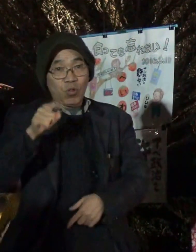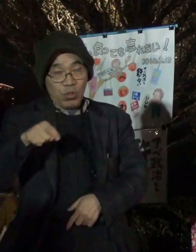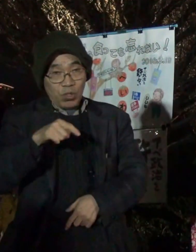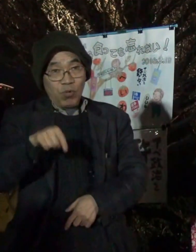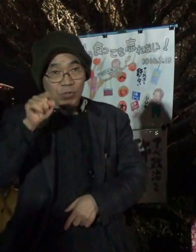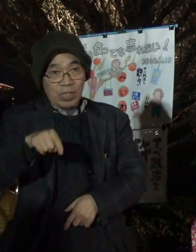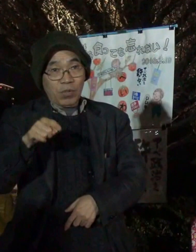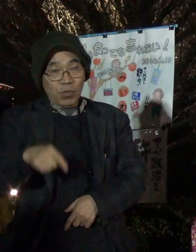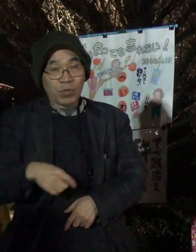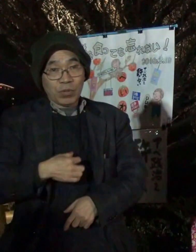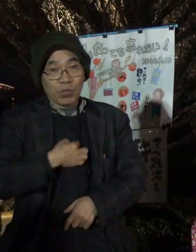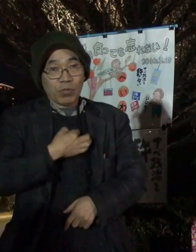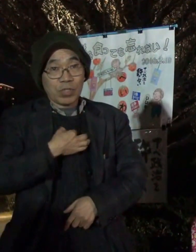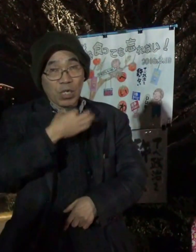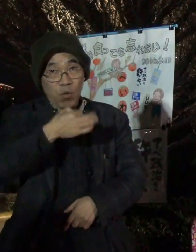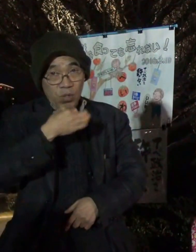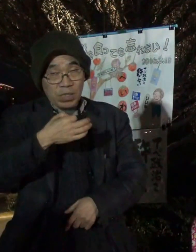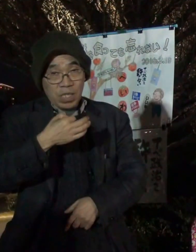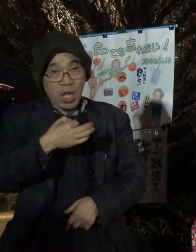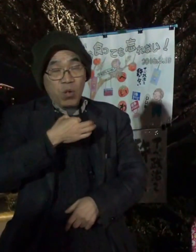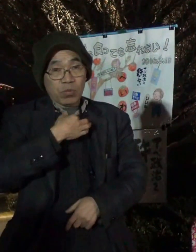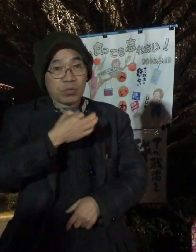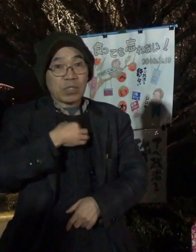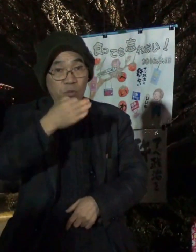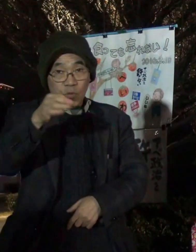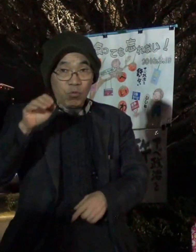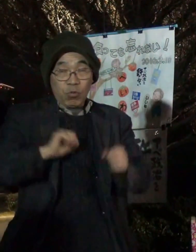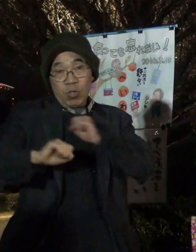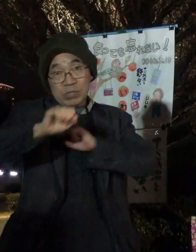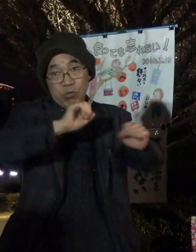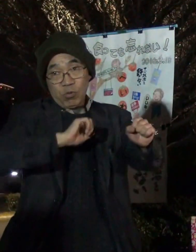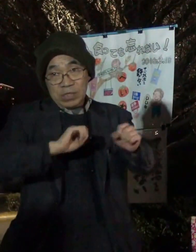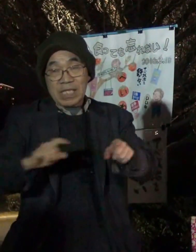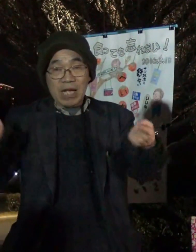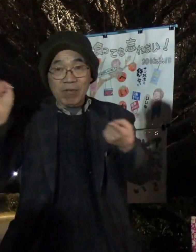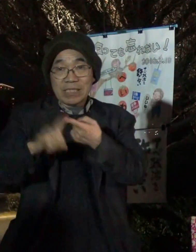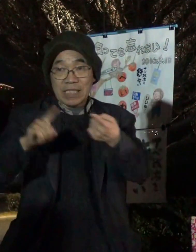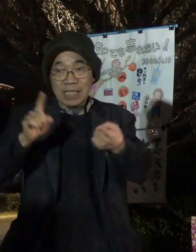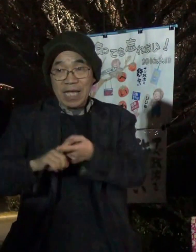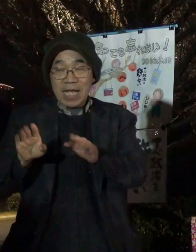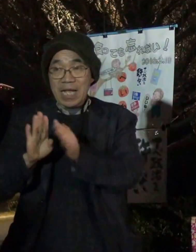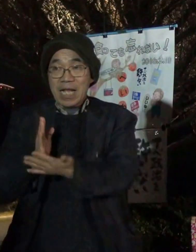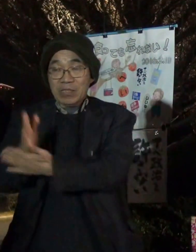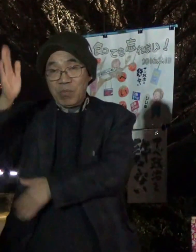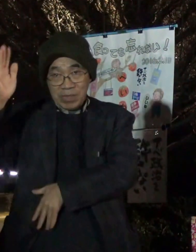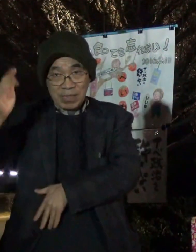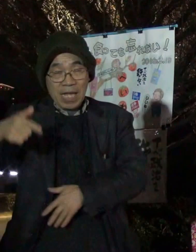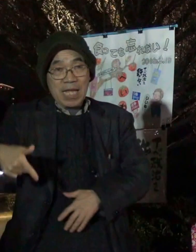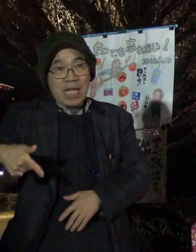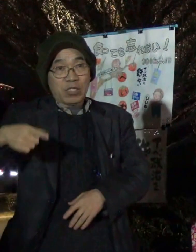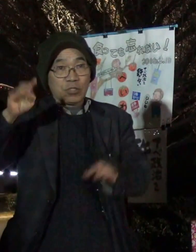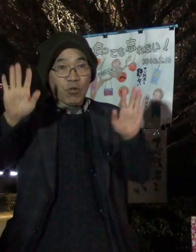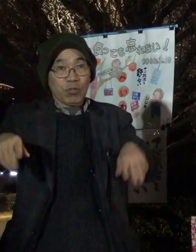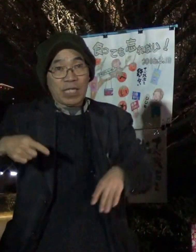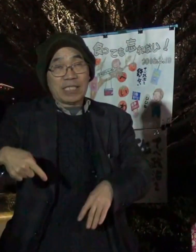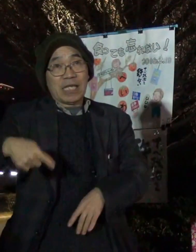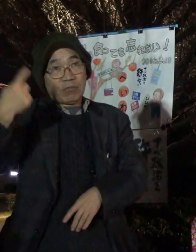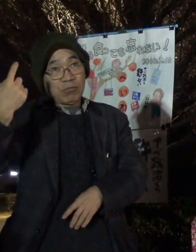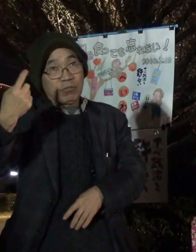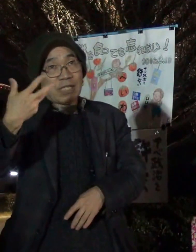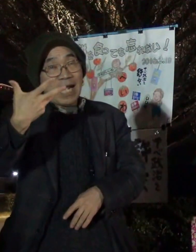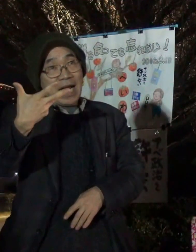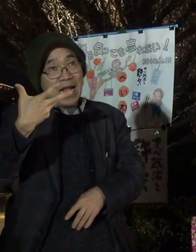行動に呼応するという形で始めました。今日で189回目やってます